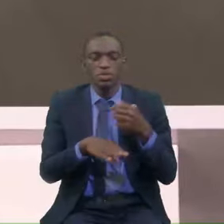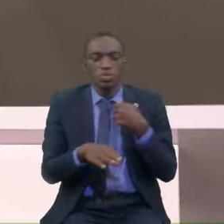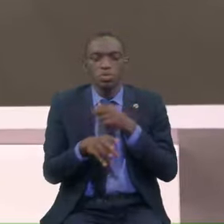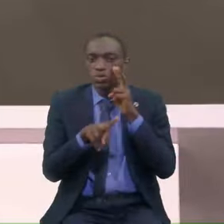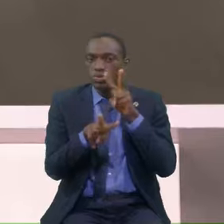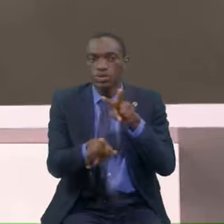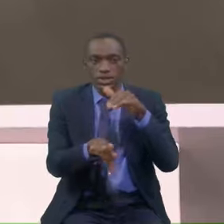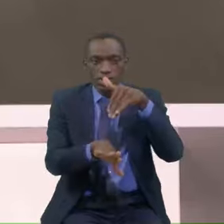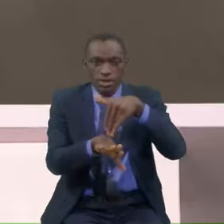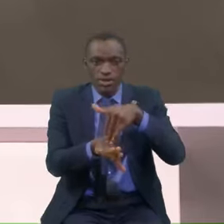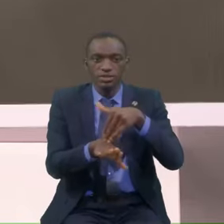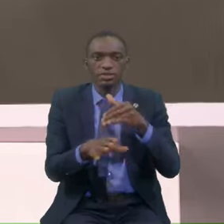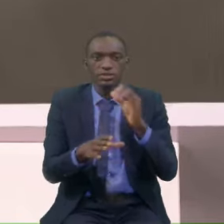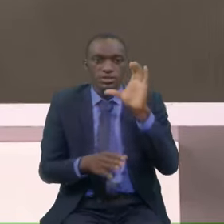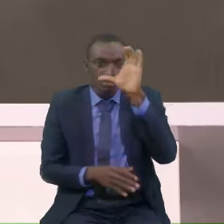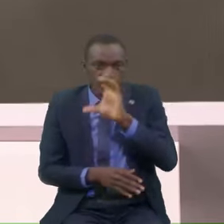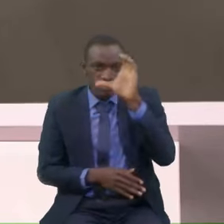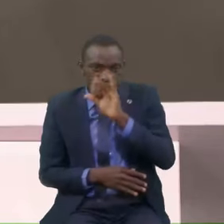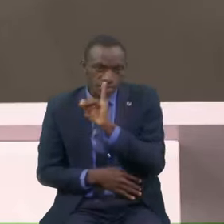considérons,